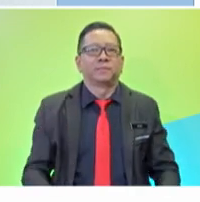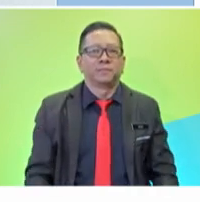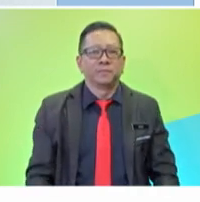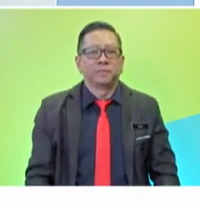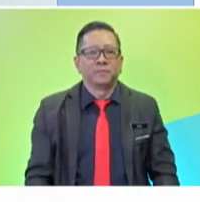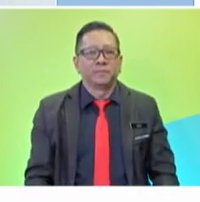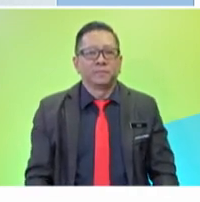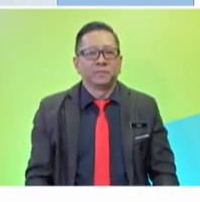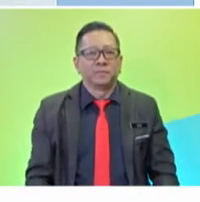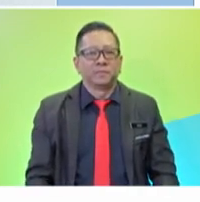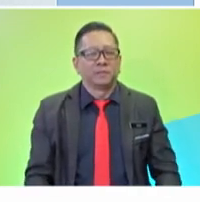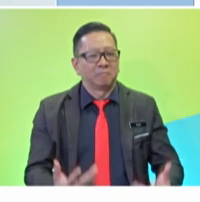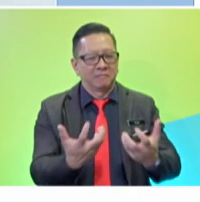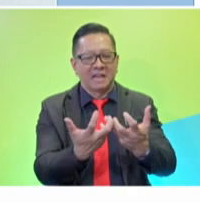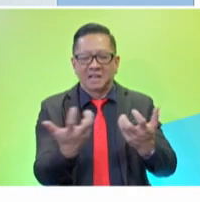kita